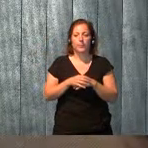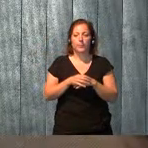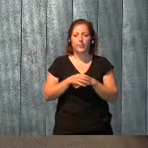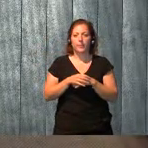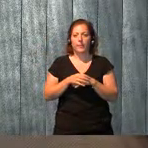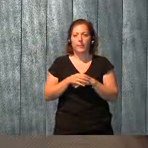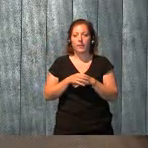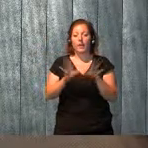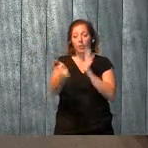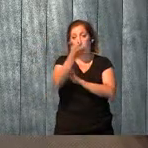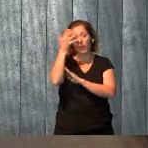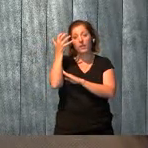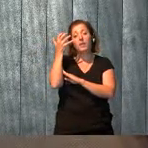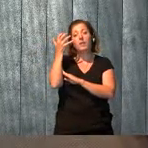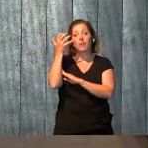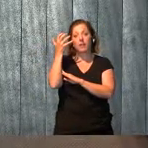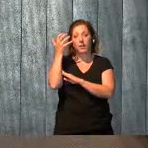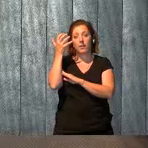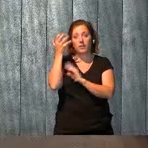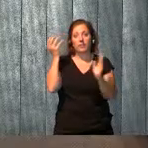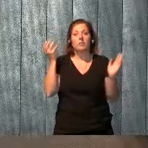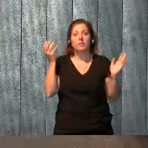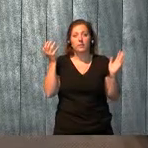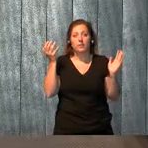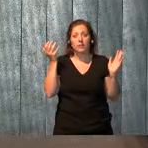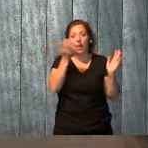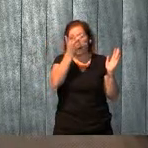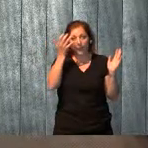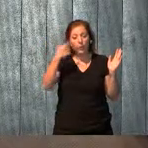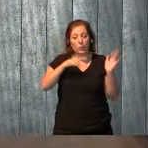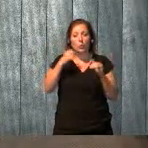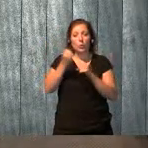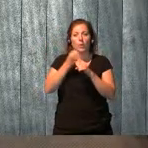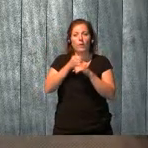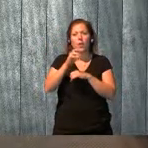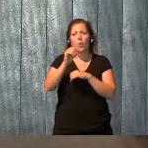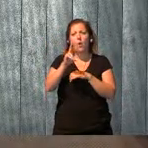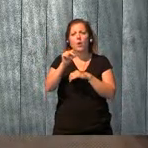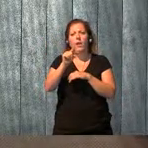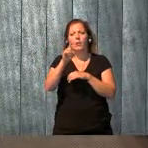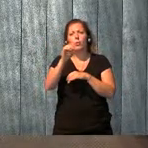et en Afrique. Nous travaillons avec la ville de Ouagadougou.